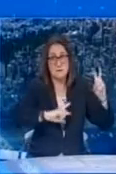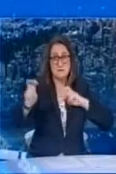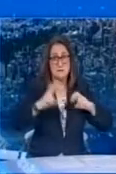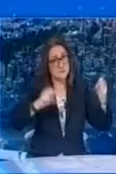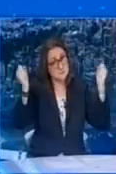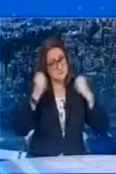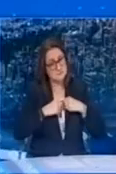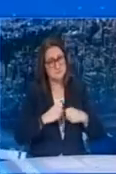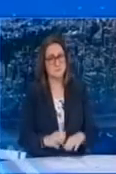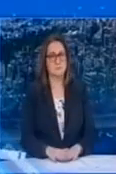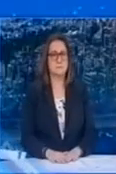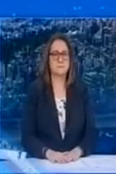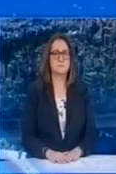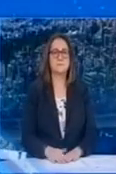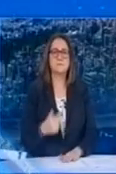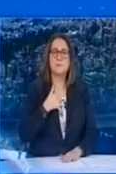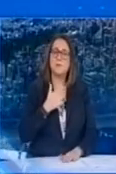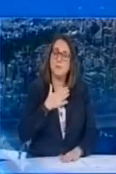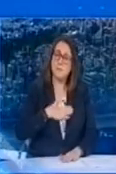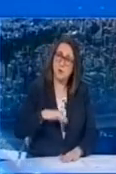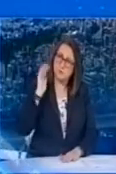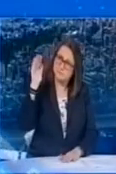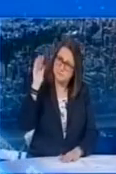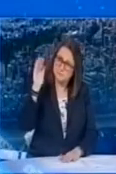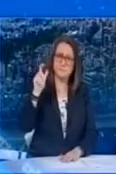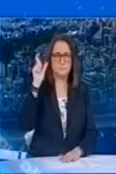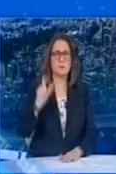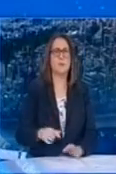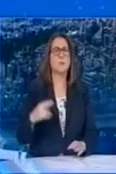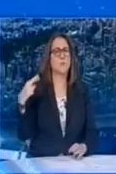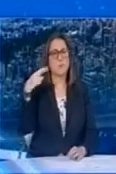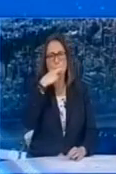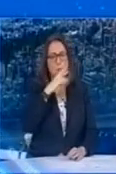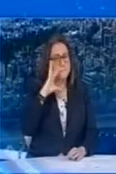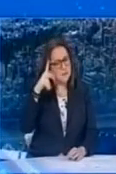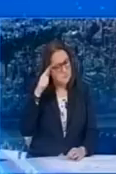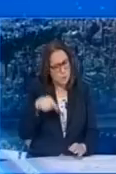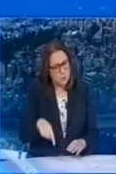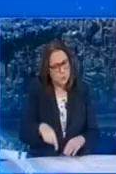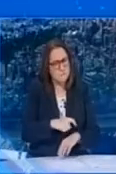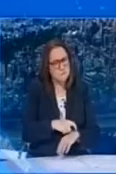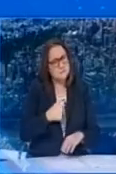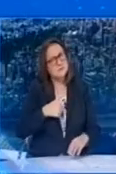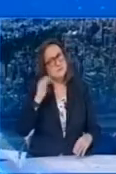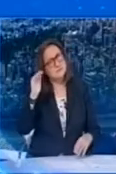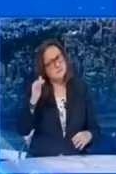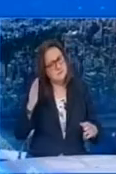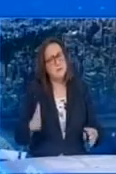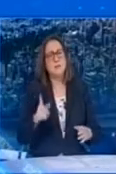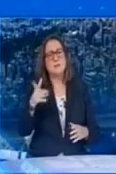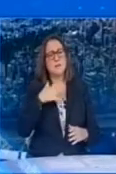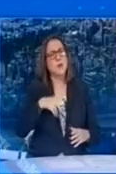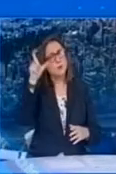Θέλω να καλέσω τον Πρωθυπουργό έστω και τώρα να συμπεριφερθεί υπεύθυνα και να πάρει